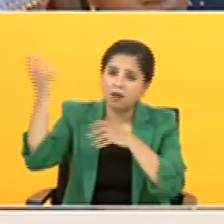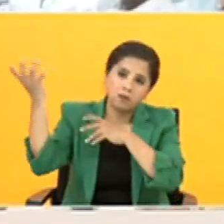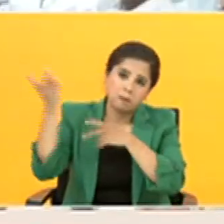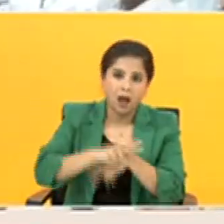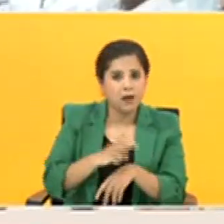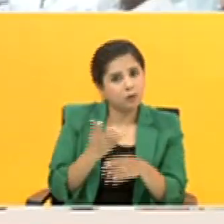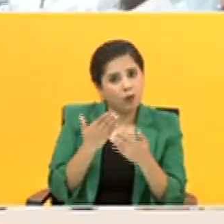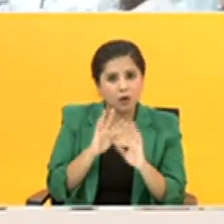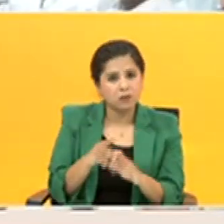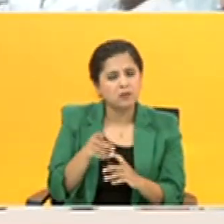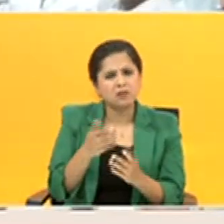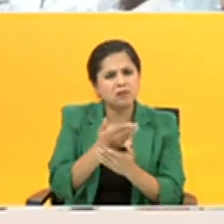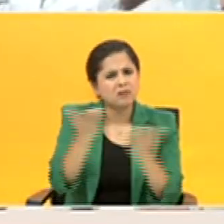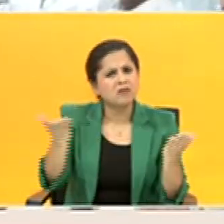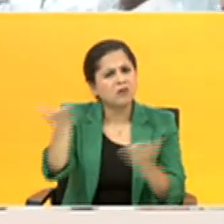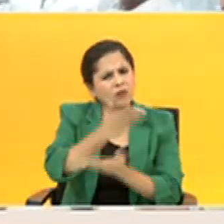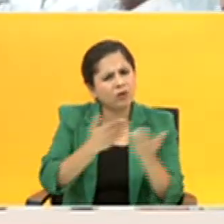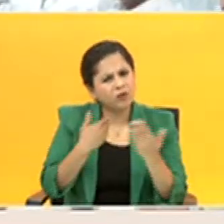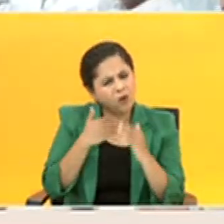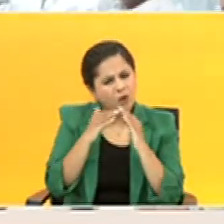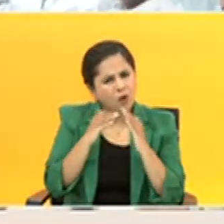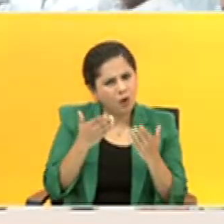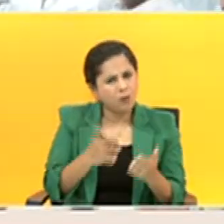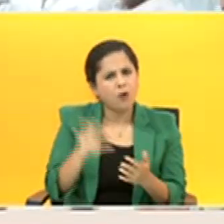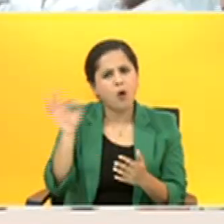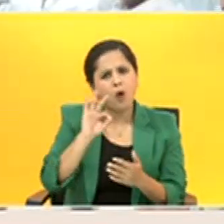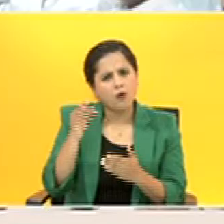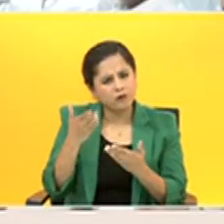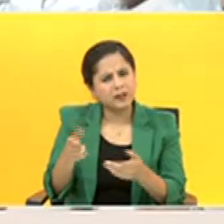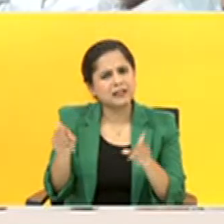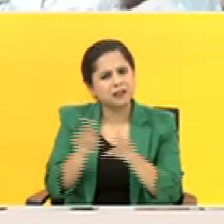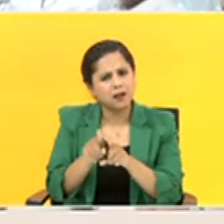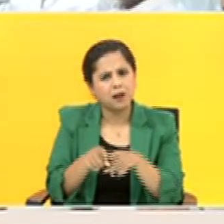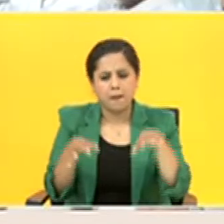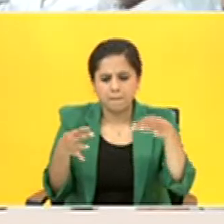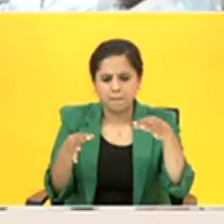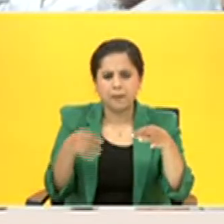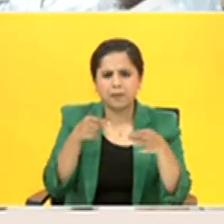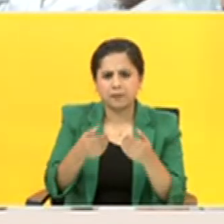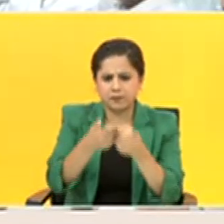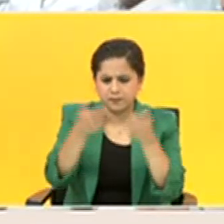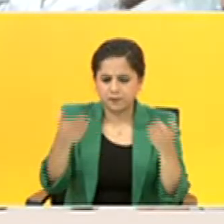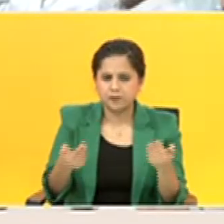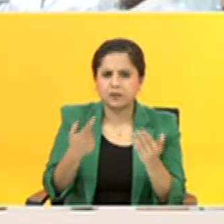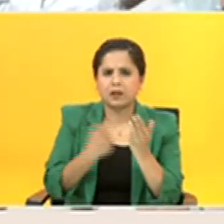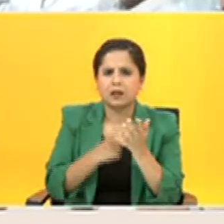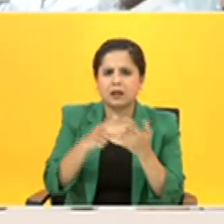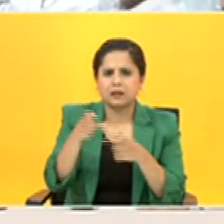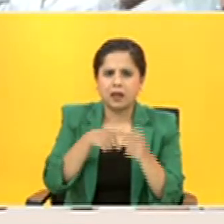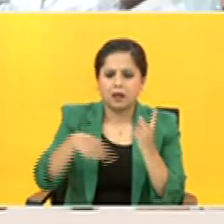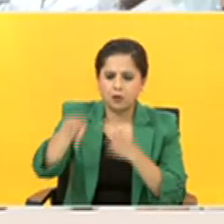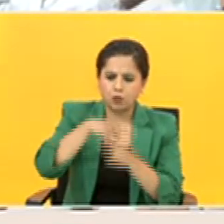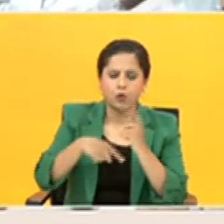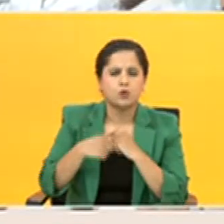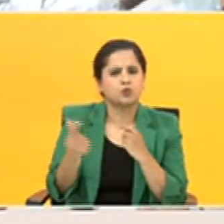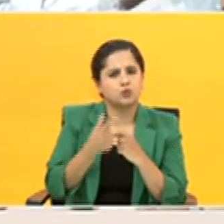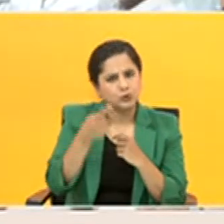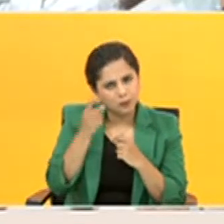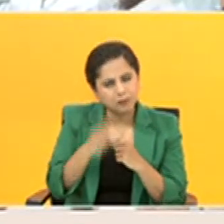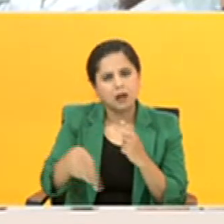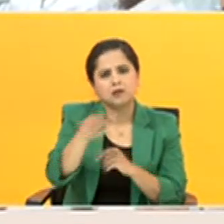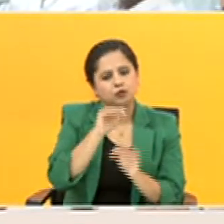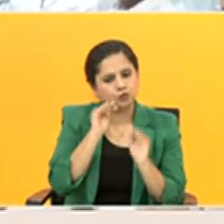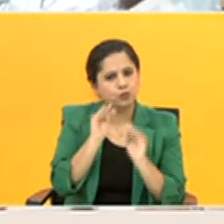हैं, तो हमें भी अपने घर या दफ्तर में पेपर को अलग करके रिसाइकलिंग में अपना योगदान जरूर देना